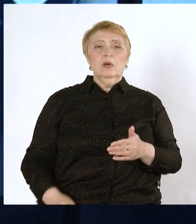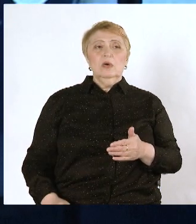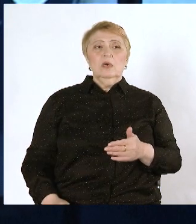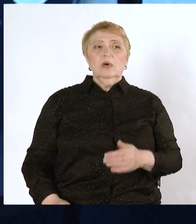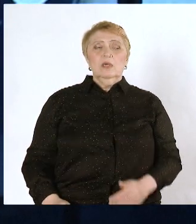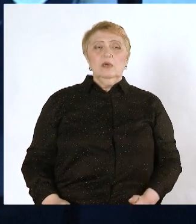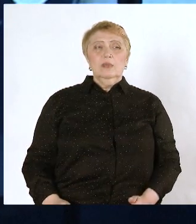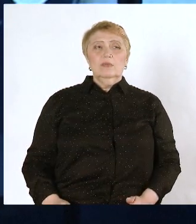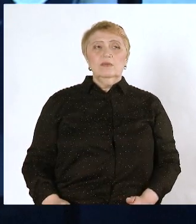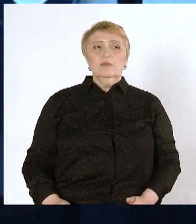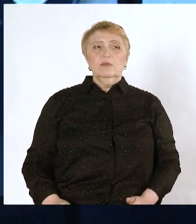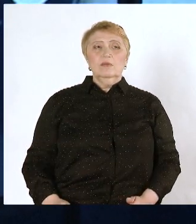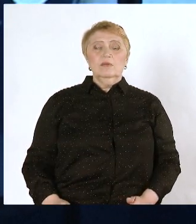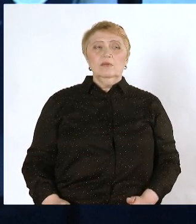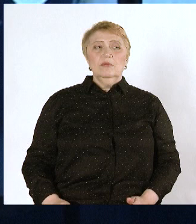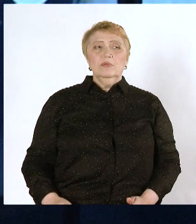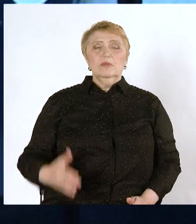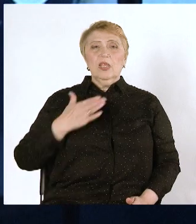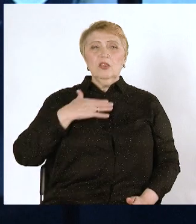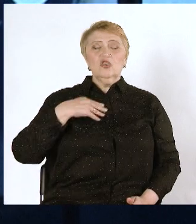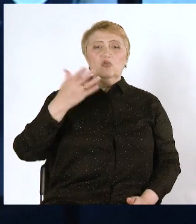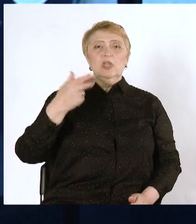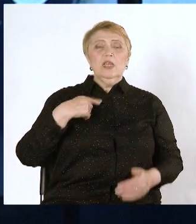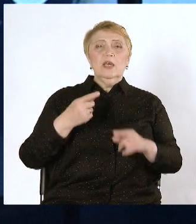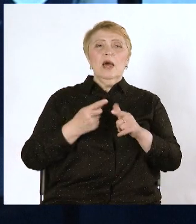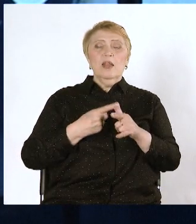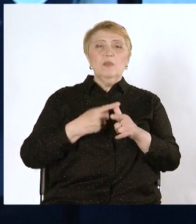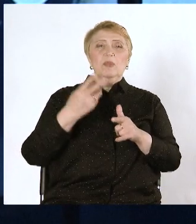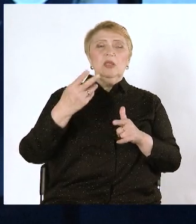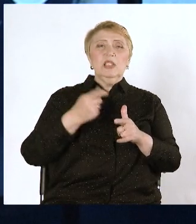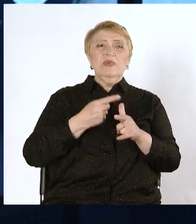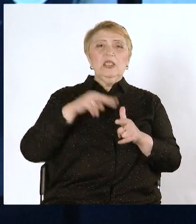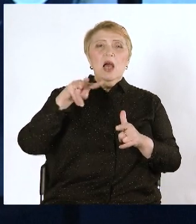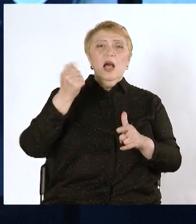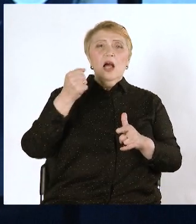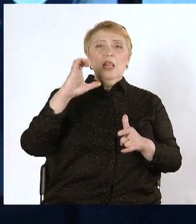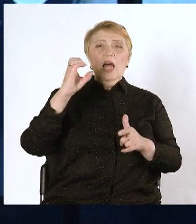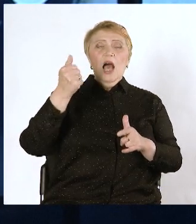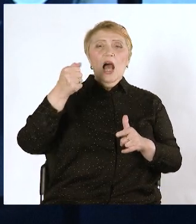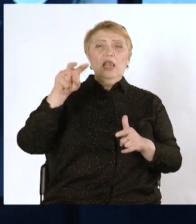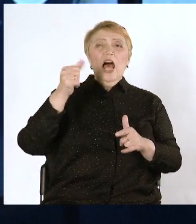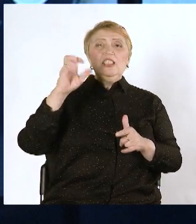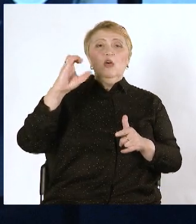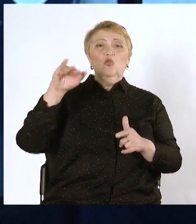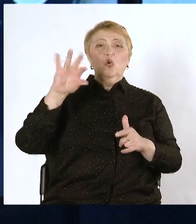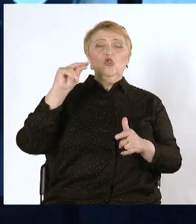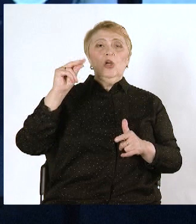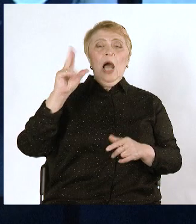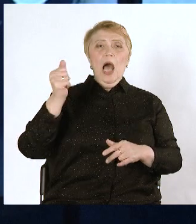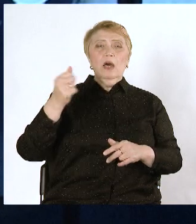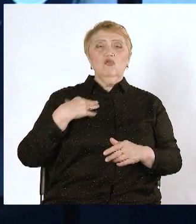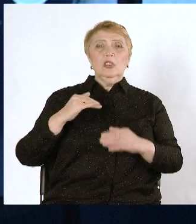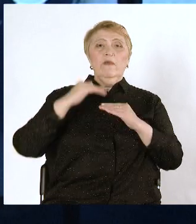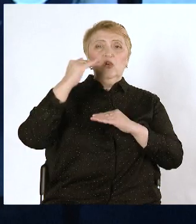на наши ласточки прибор знаешь марковской воды вот где бикарбонат на и число достаточно высокая